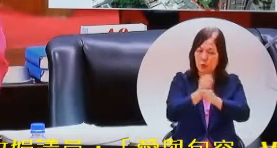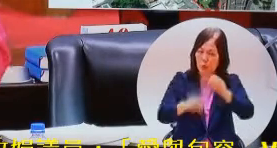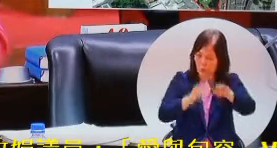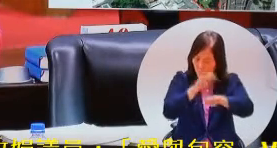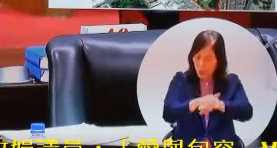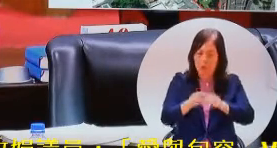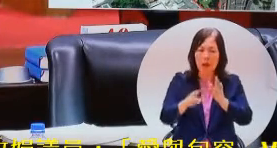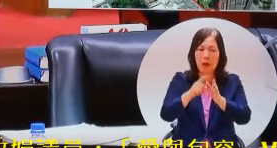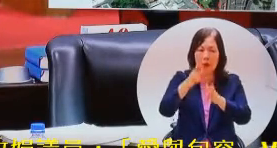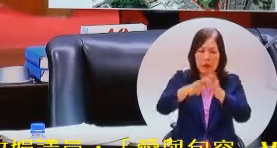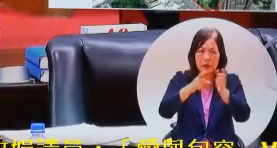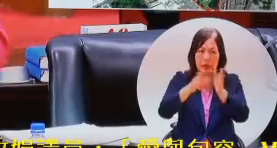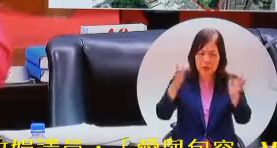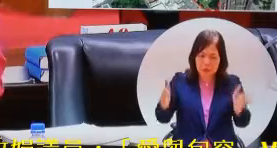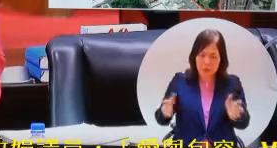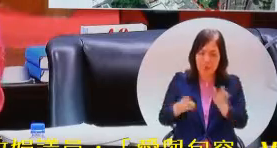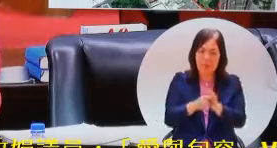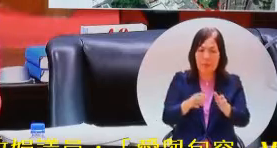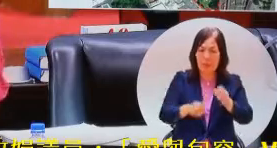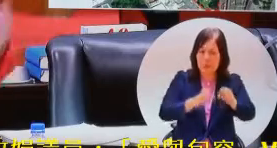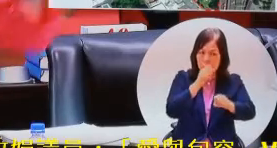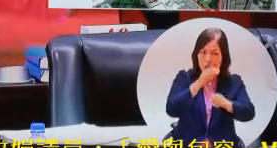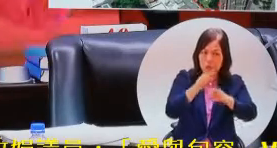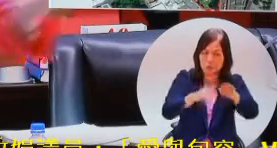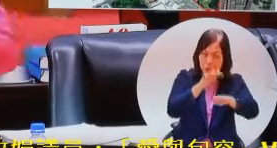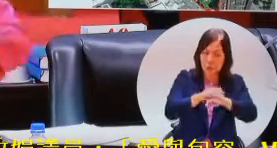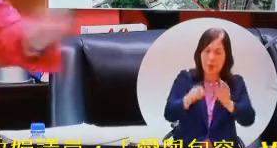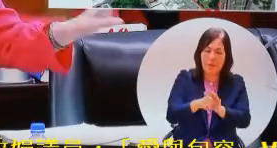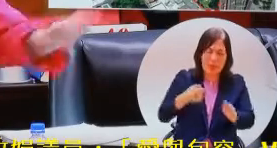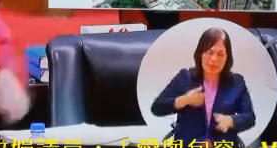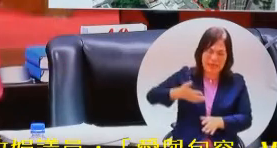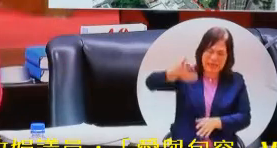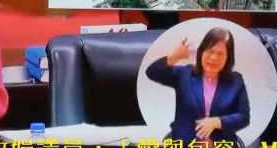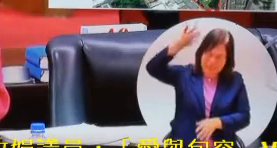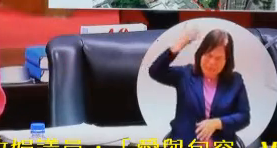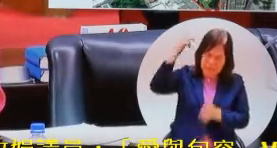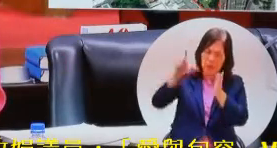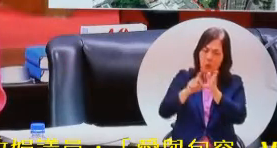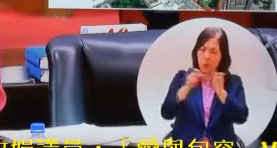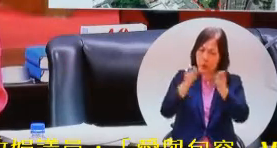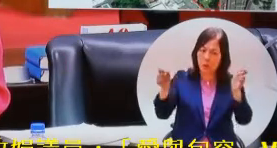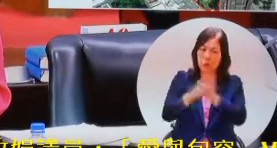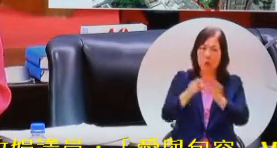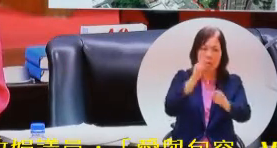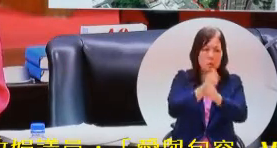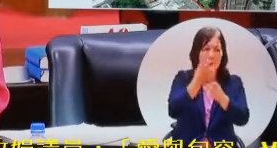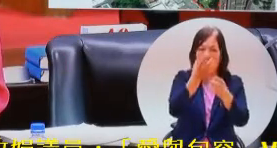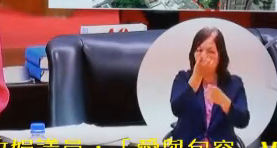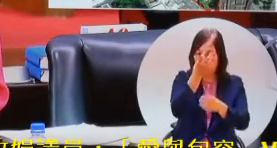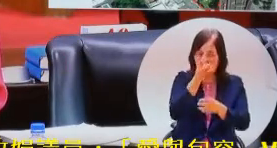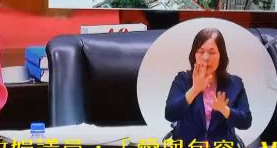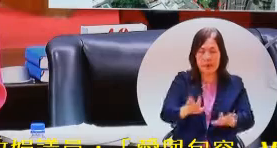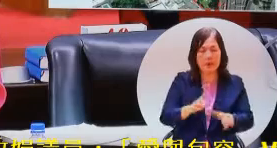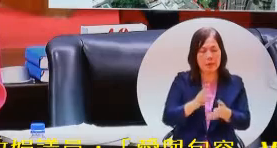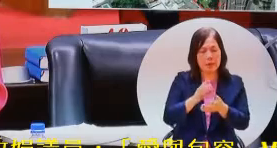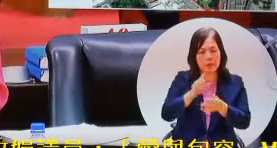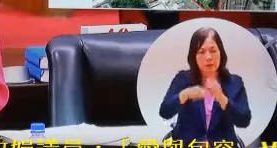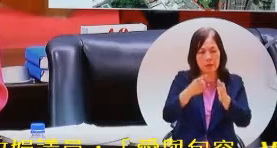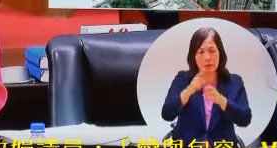年多的时间，你们做到我们前朝多年来没有办法完成的事情，你们花一年多就完成。